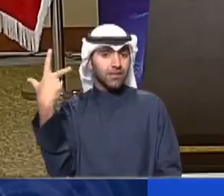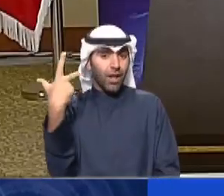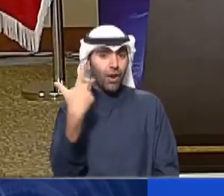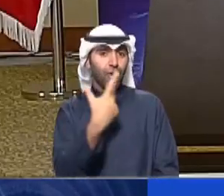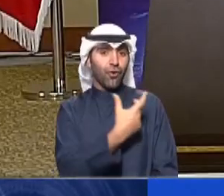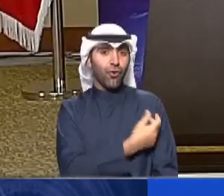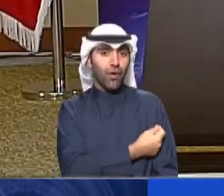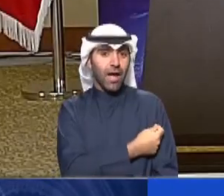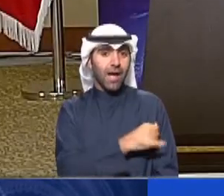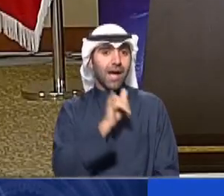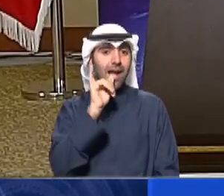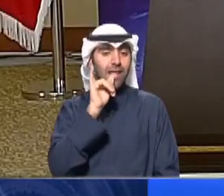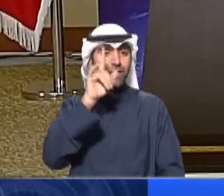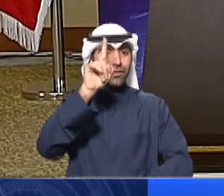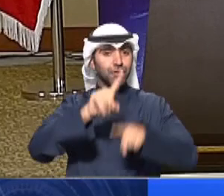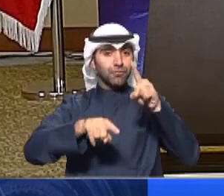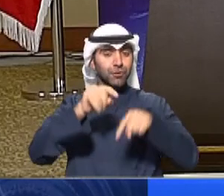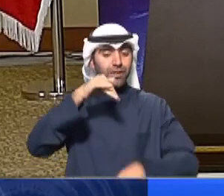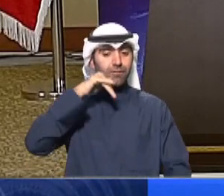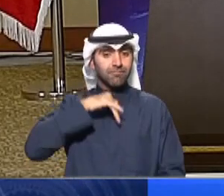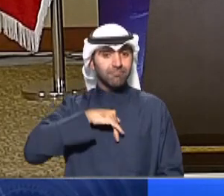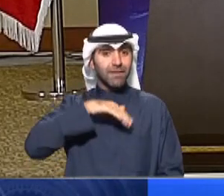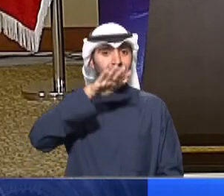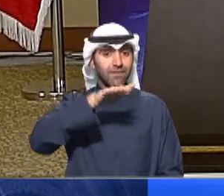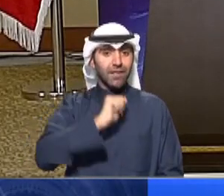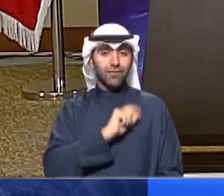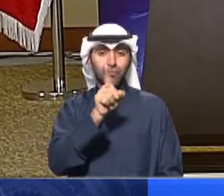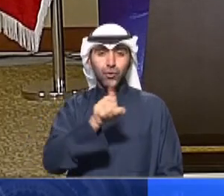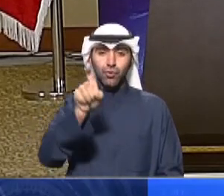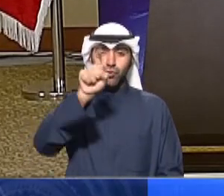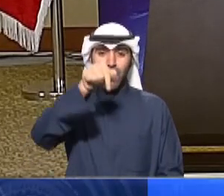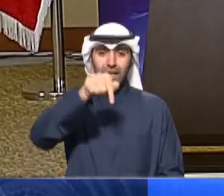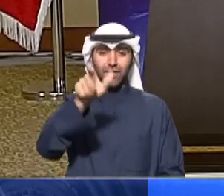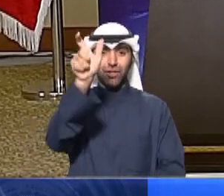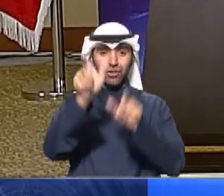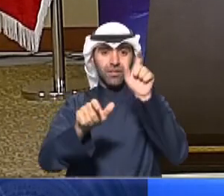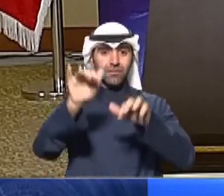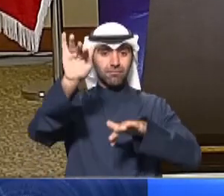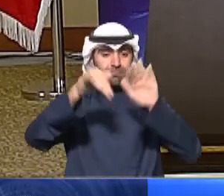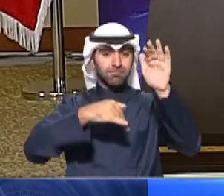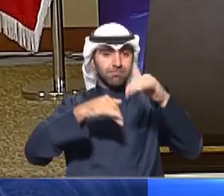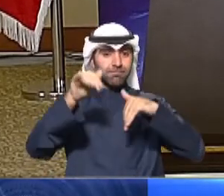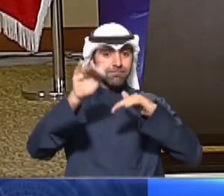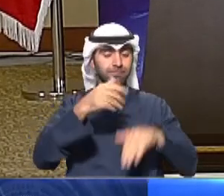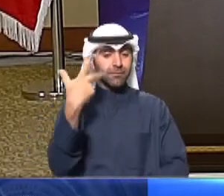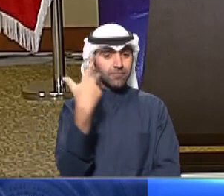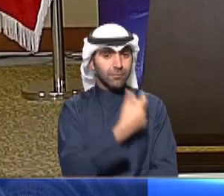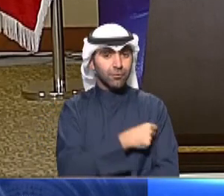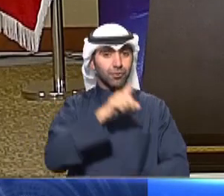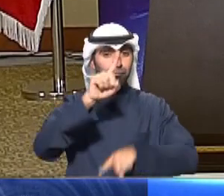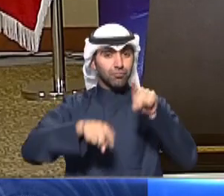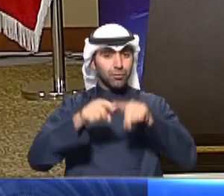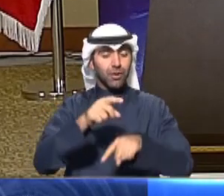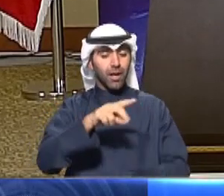هل واجهتوا أي شيء لا قدر الله فيما يخص الآثار الجانبية، أو يعني هل قدم أحد إلى المستشفى